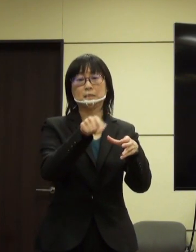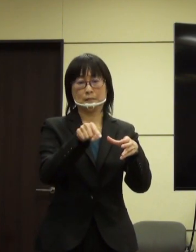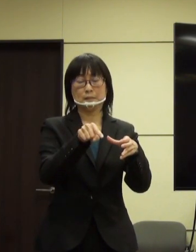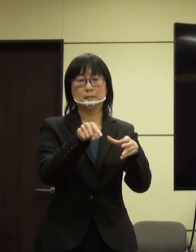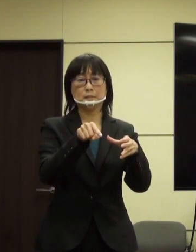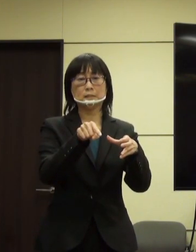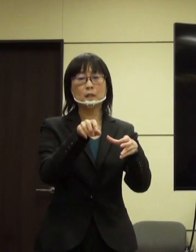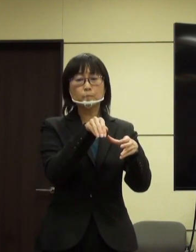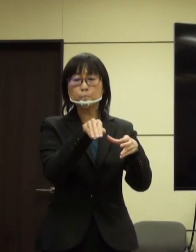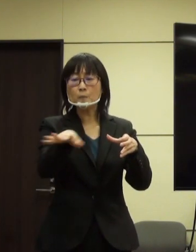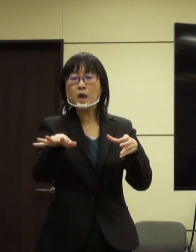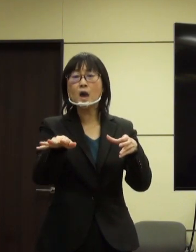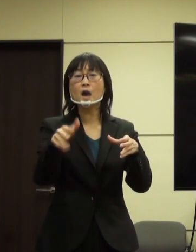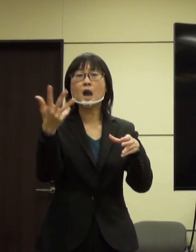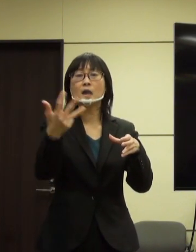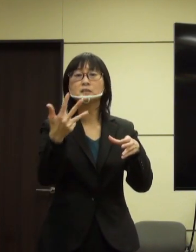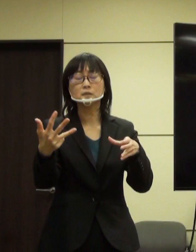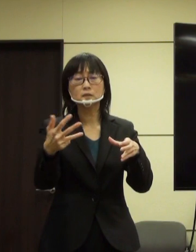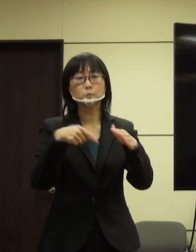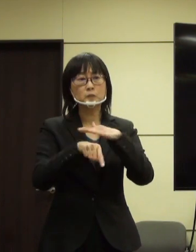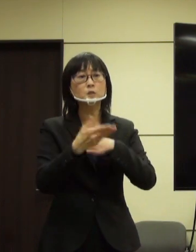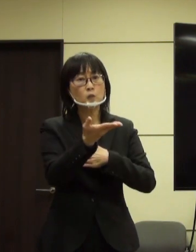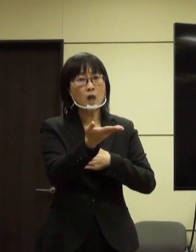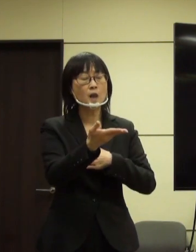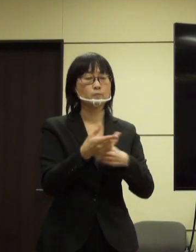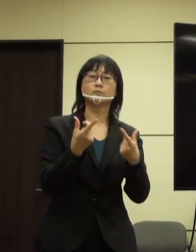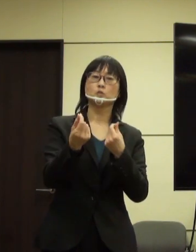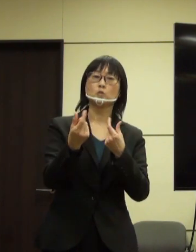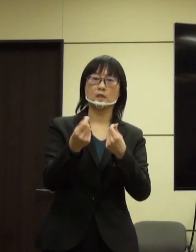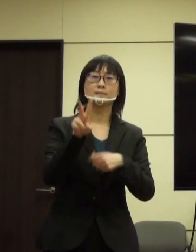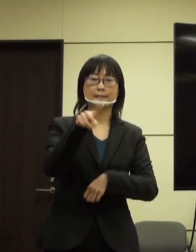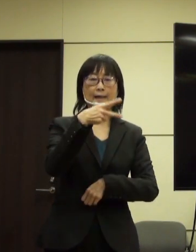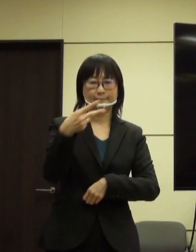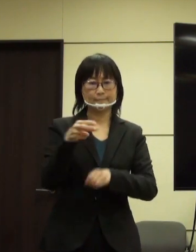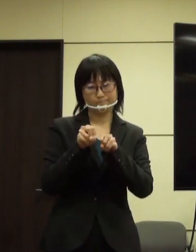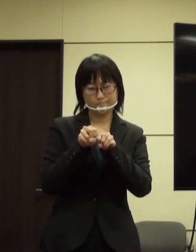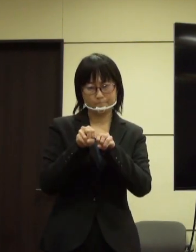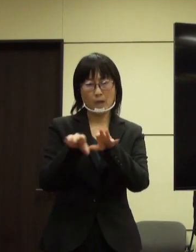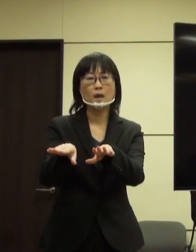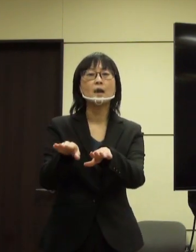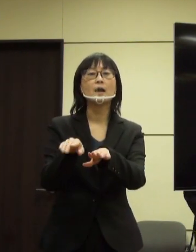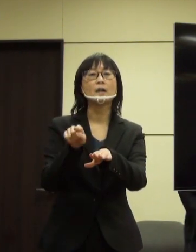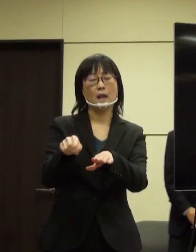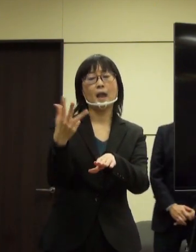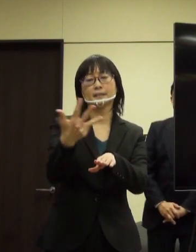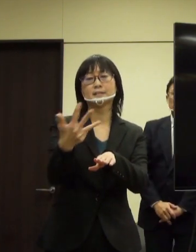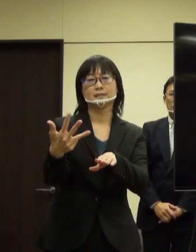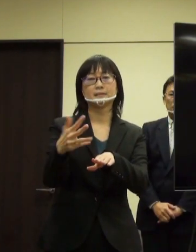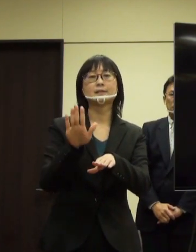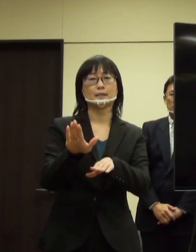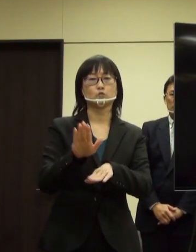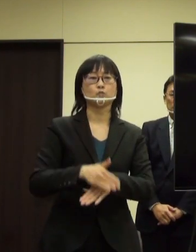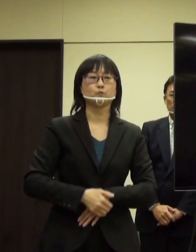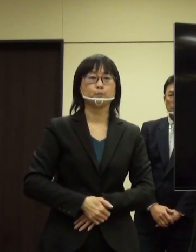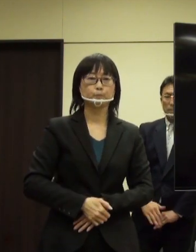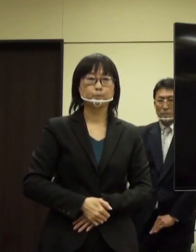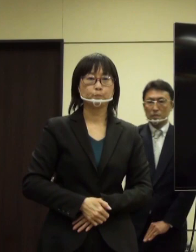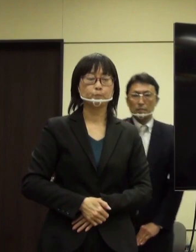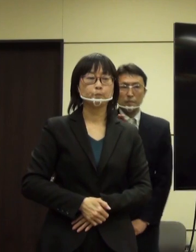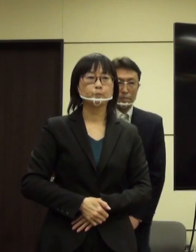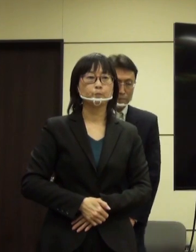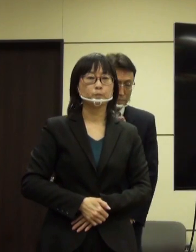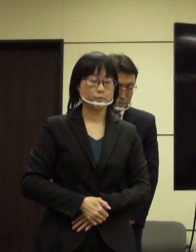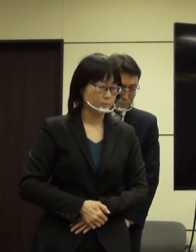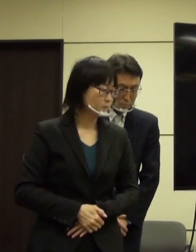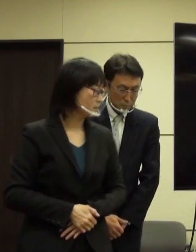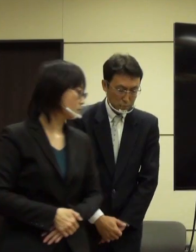関連ということで2時間制に時間世界ですねはいわかりましたありがとうございますありがとうございますが民法さんお願い